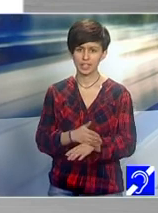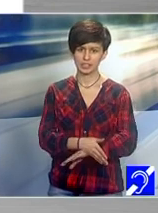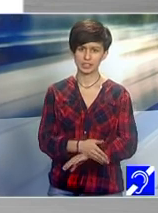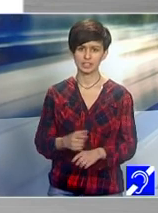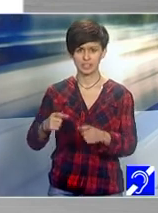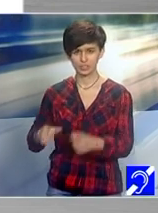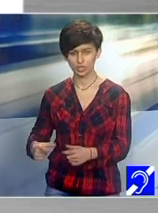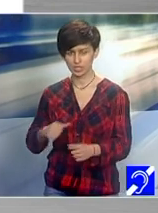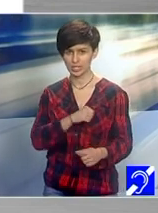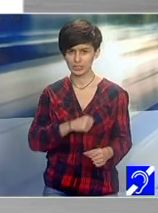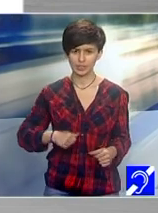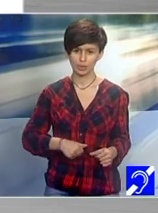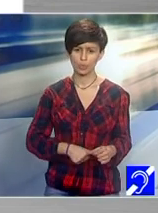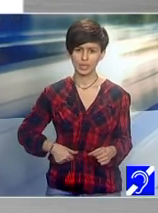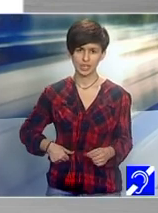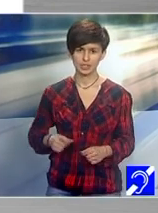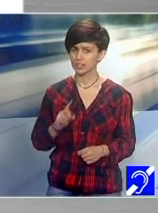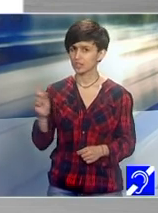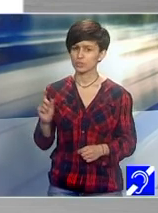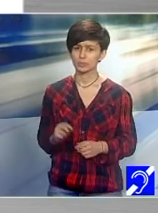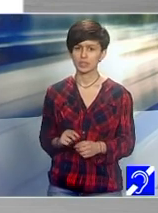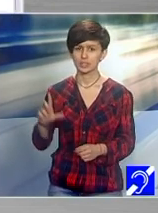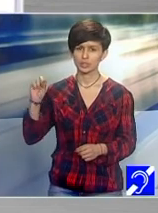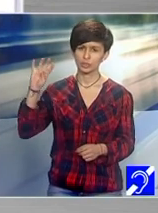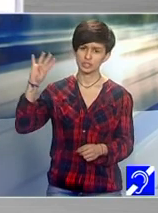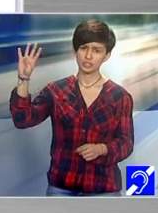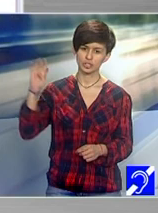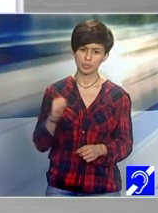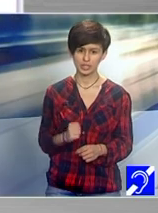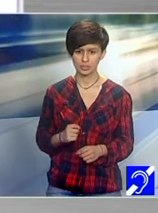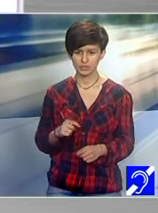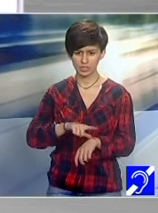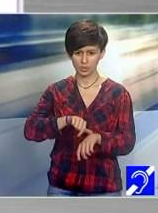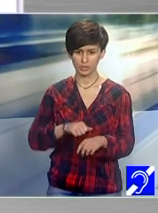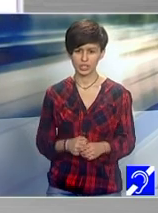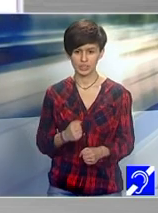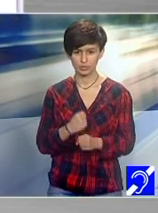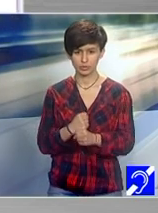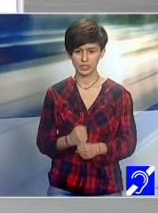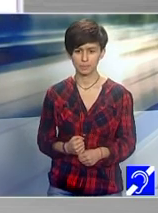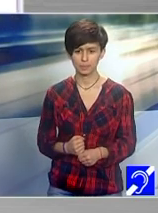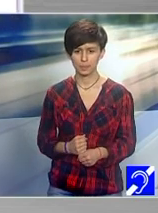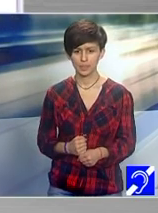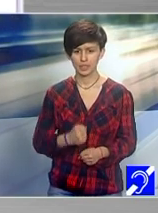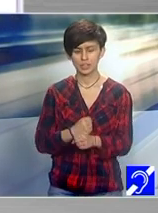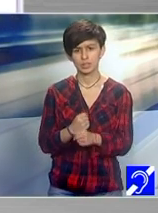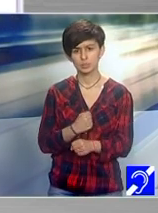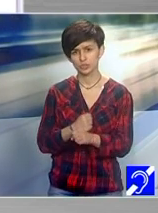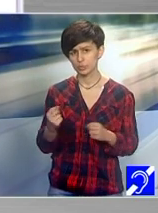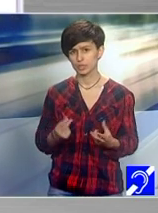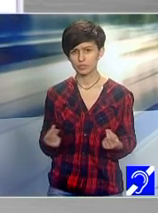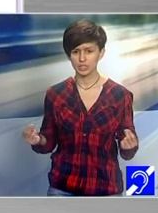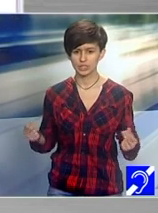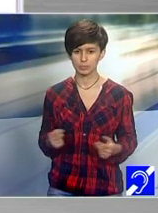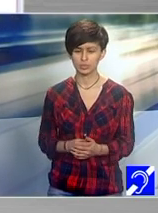operație, nu după 24 de ore de gardă. Muncim foarte mult. Personal este foarte puțin, suntem nevoiți